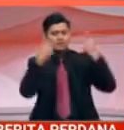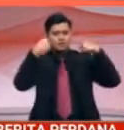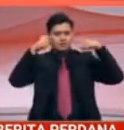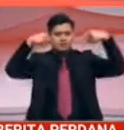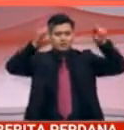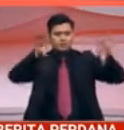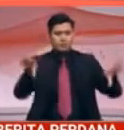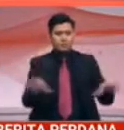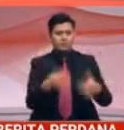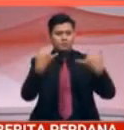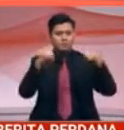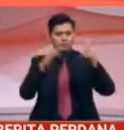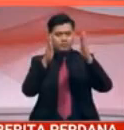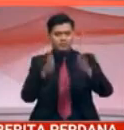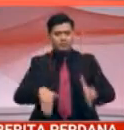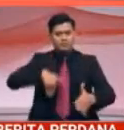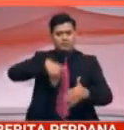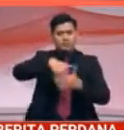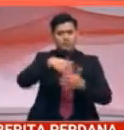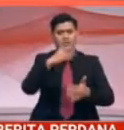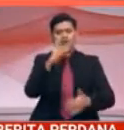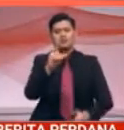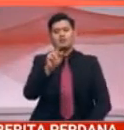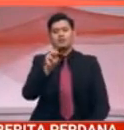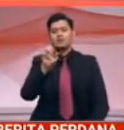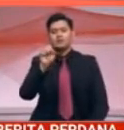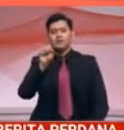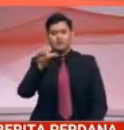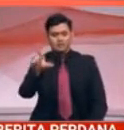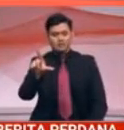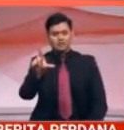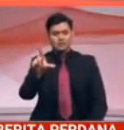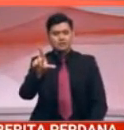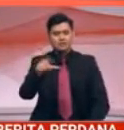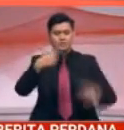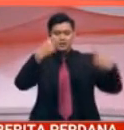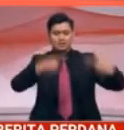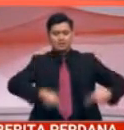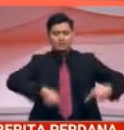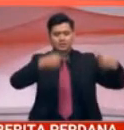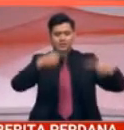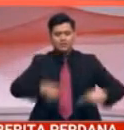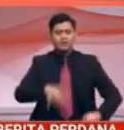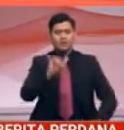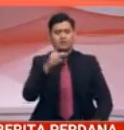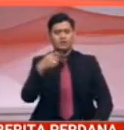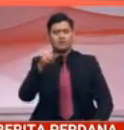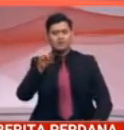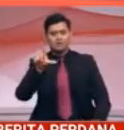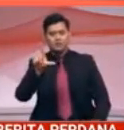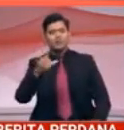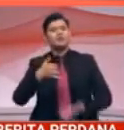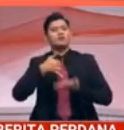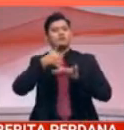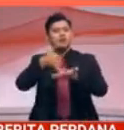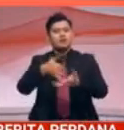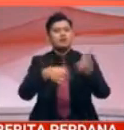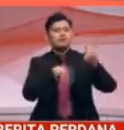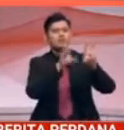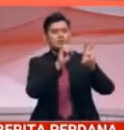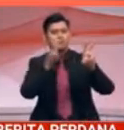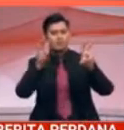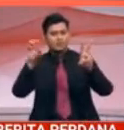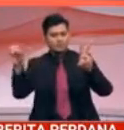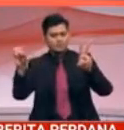sepak berusia 12 tahun Daniel Akashah Rahmatullah dalam pertandingan Yakun Global Cup 2020 The